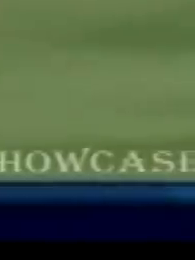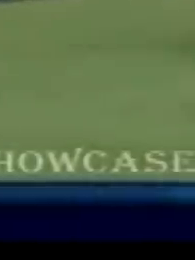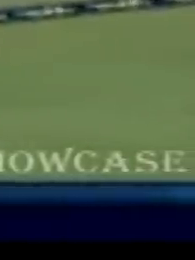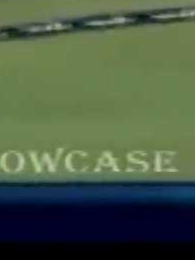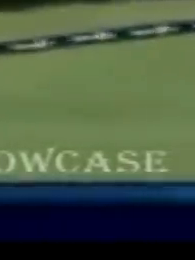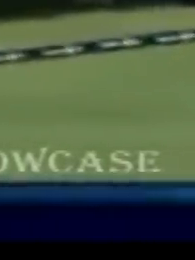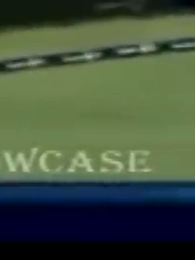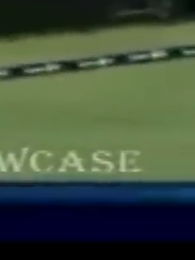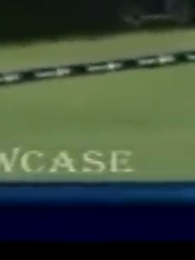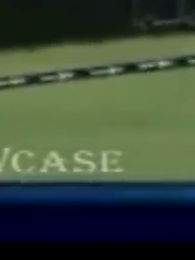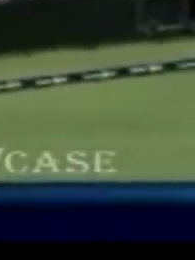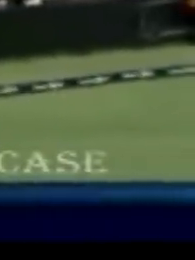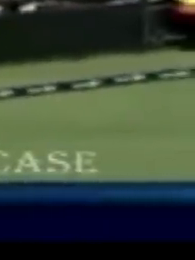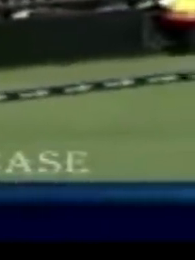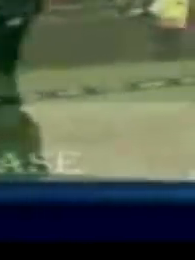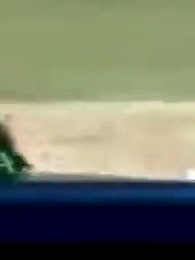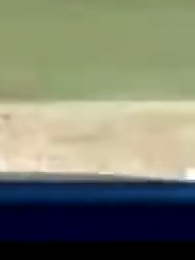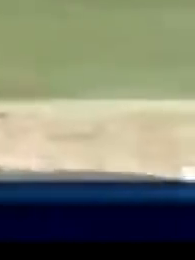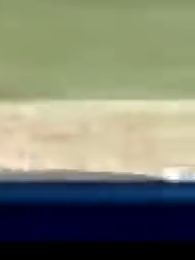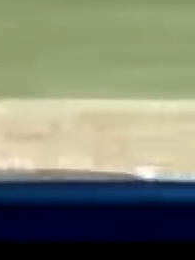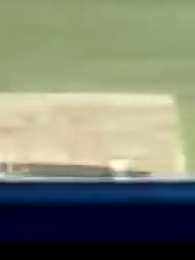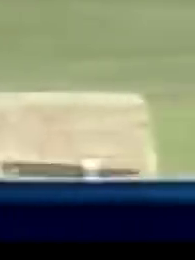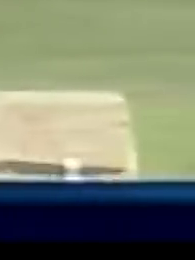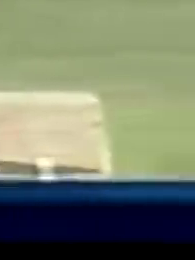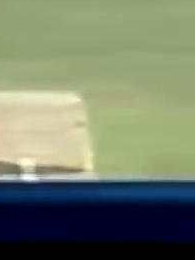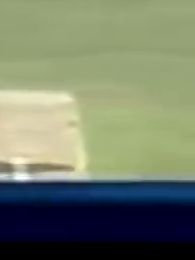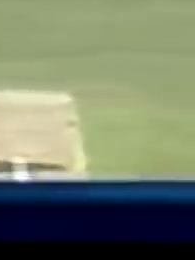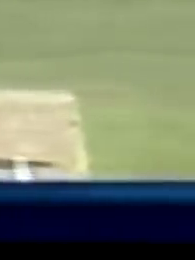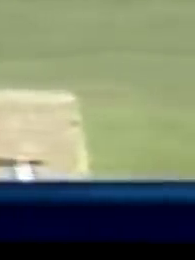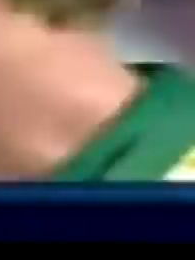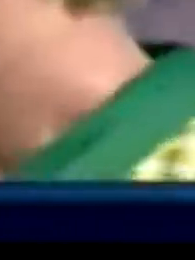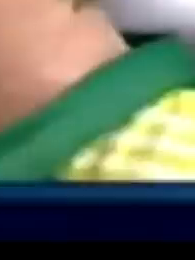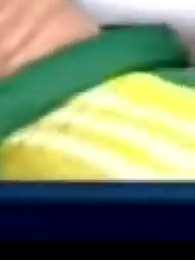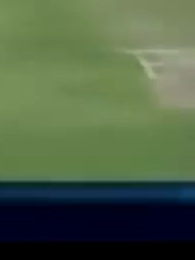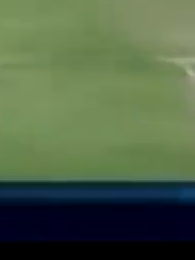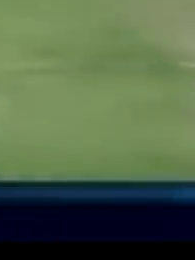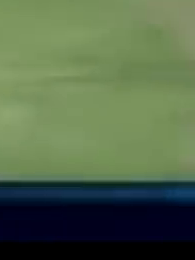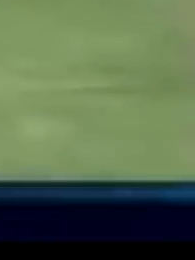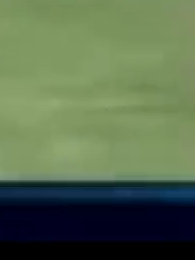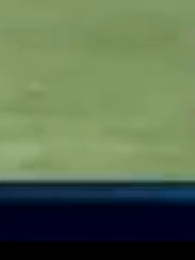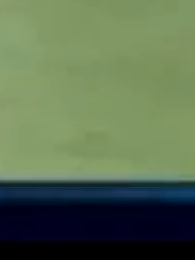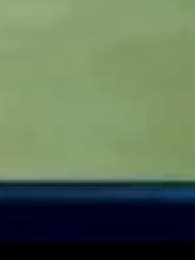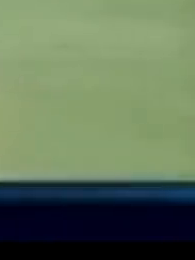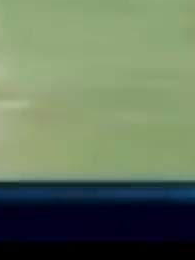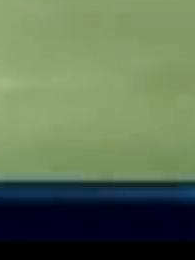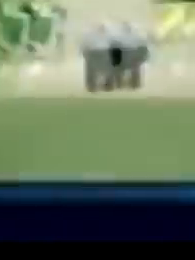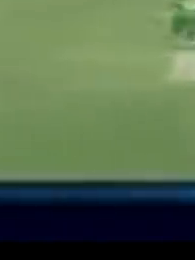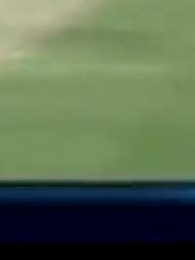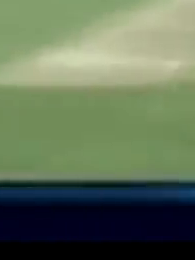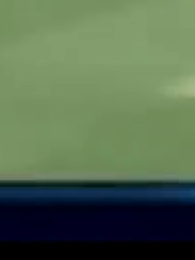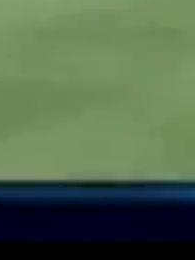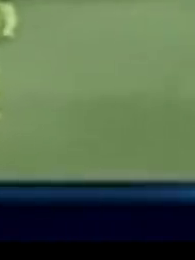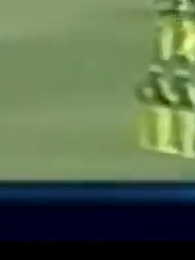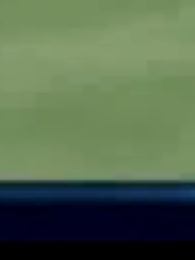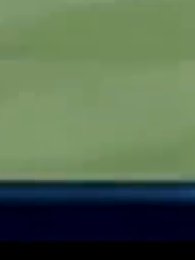সাবেক ব্যাটসম্যান হারসেন গিভস। 14 বছর আগে অস্ট্রেলিয়ার 4 উইকেটে 434 রানের জবাবে 1 বল 1 উইকেট হাতে